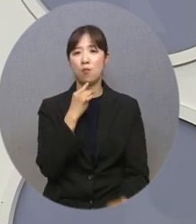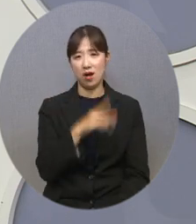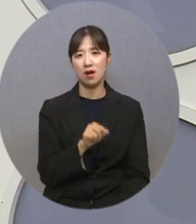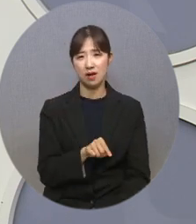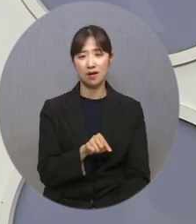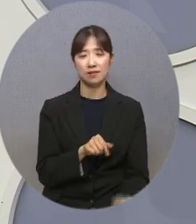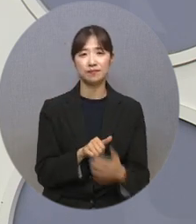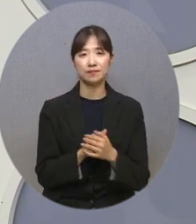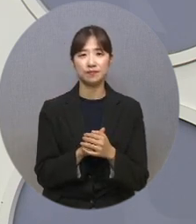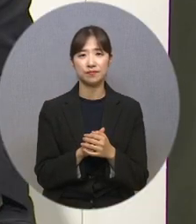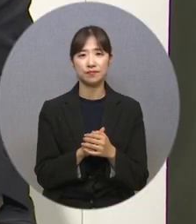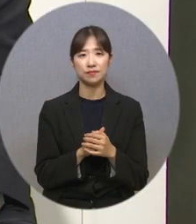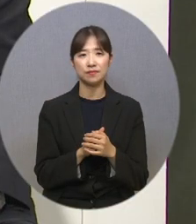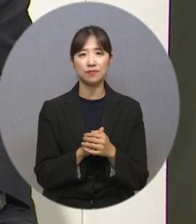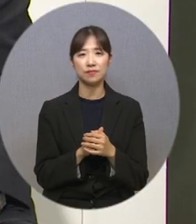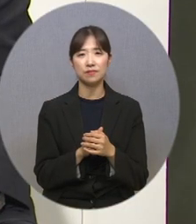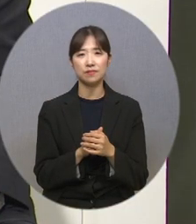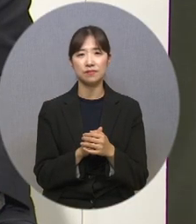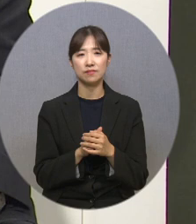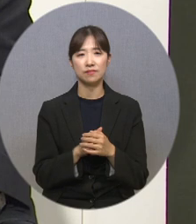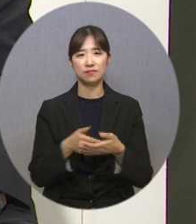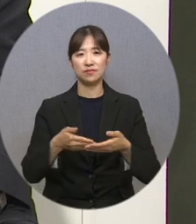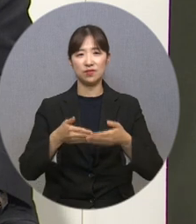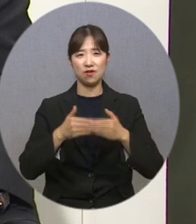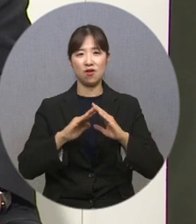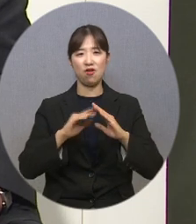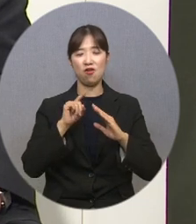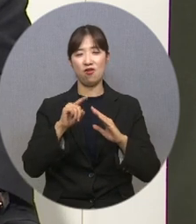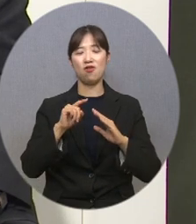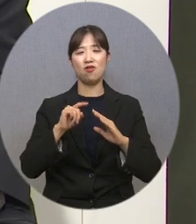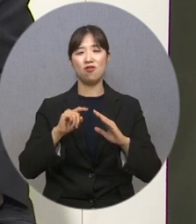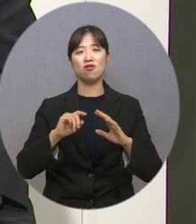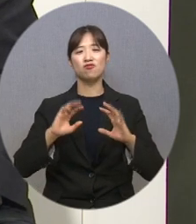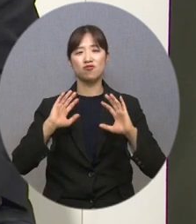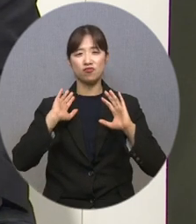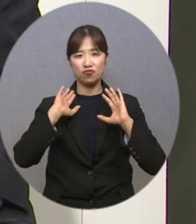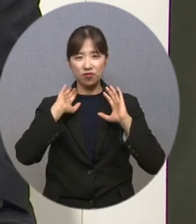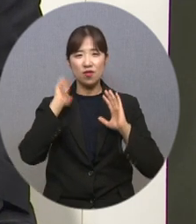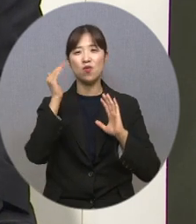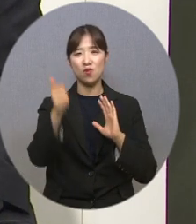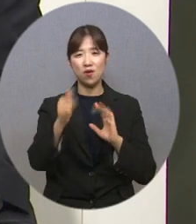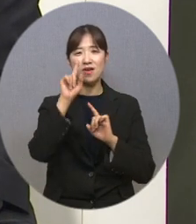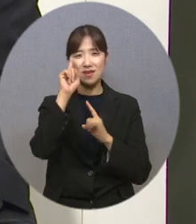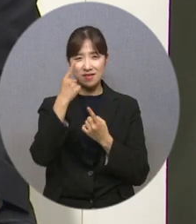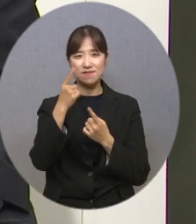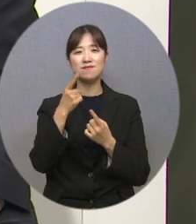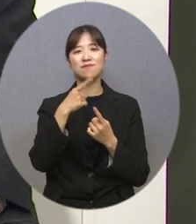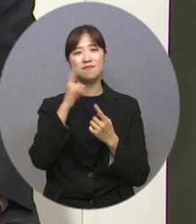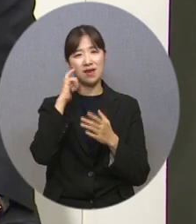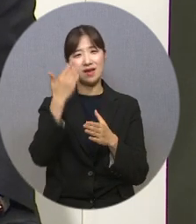말이에요. 건국 대통령 이승만 박사의 기념 사업회가